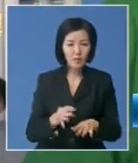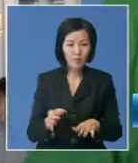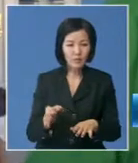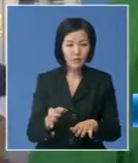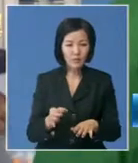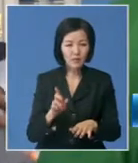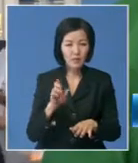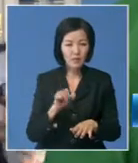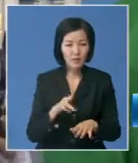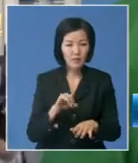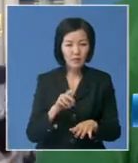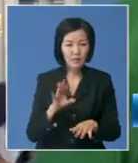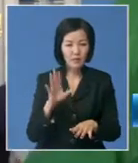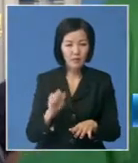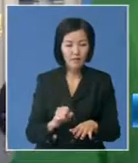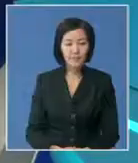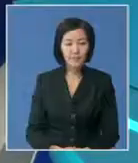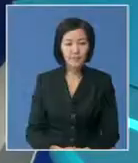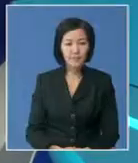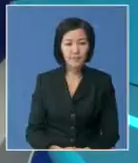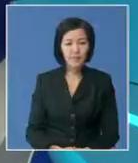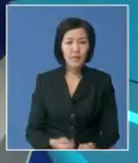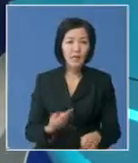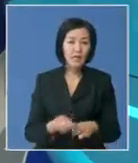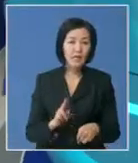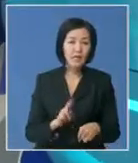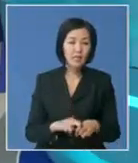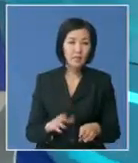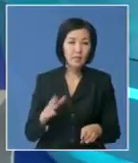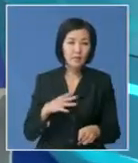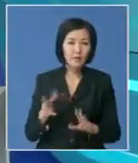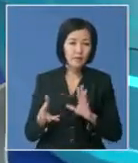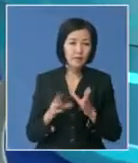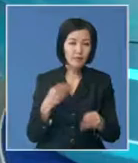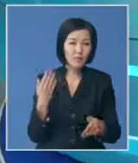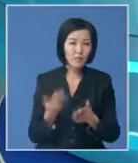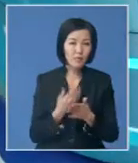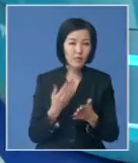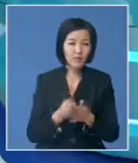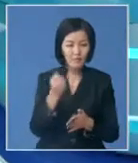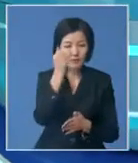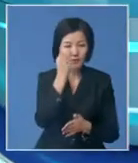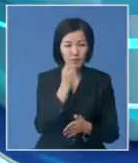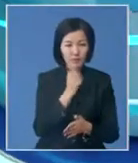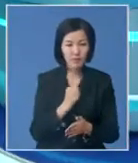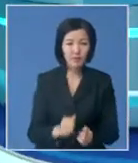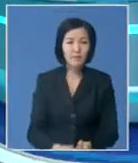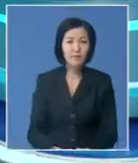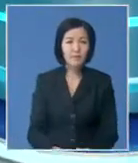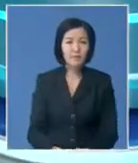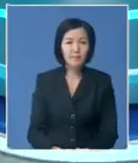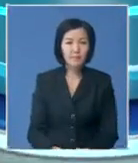батова анантар за посвящая эта вся информация уходящего дня отличных выходных до свидания